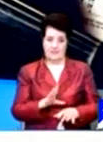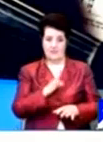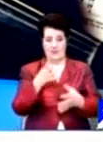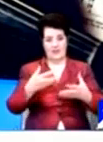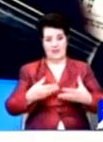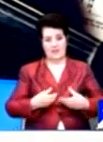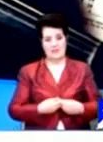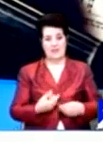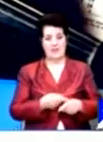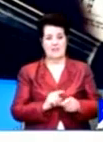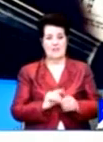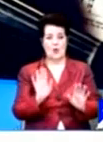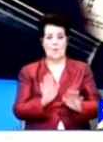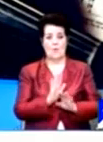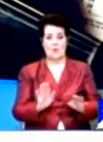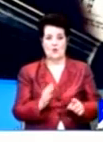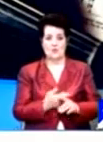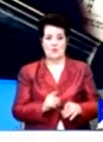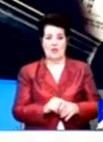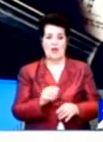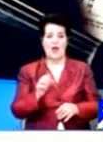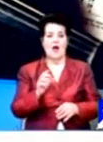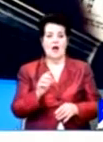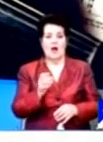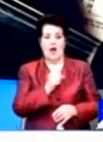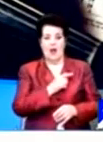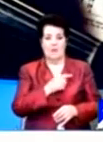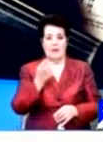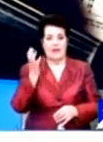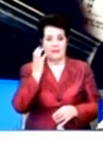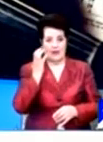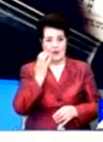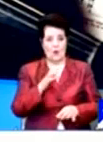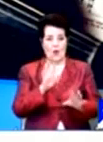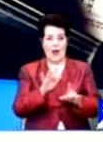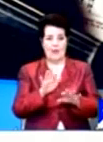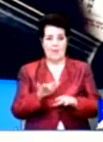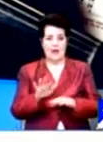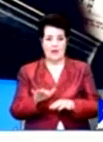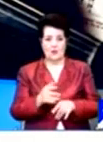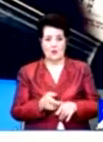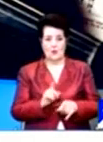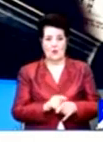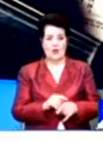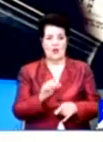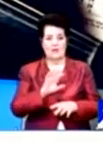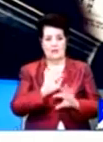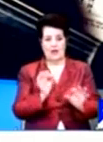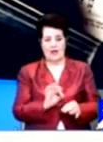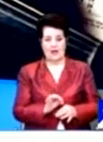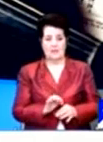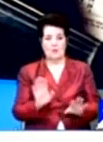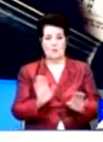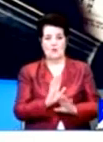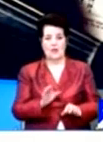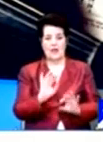încântați de muzica lină produse de clapele alb-negru ale pianului. Acțiunea face parte din proiectul Arc Muzical Istoric, care are